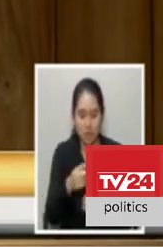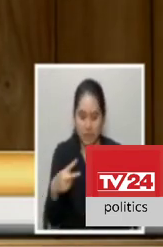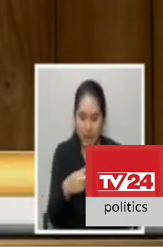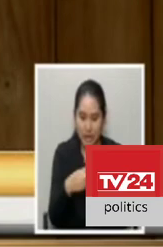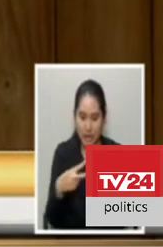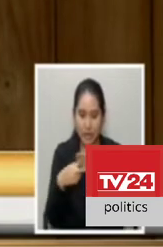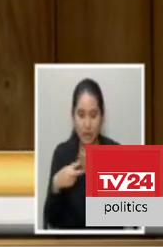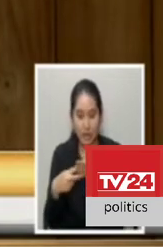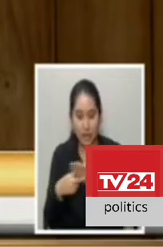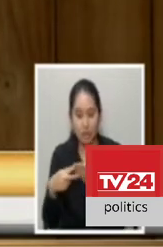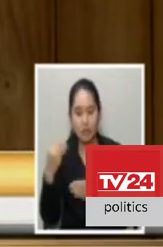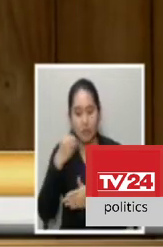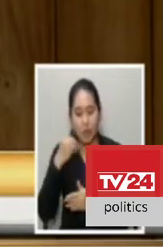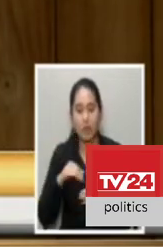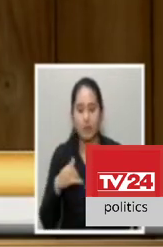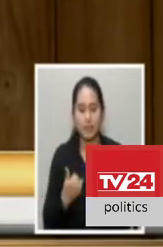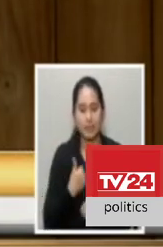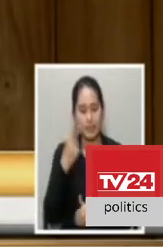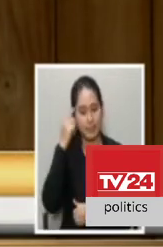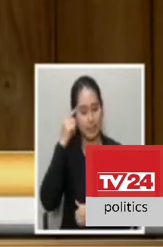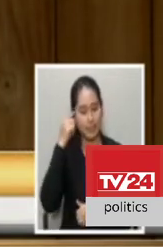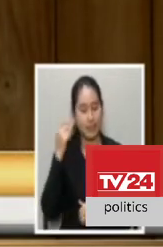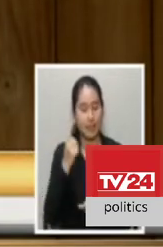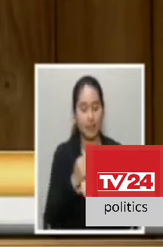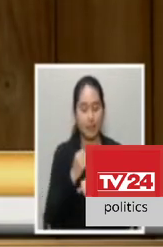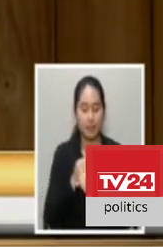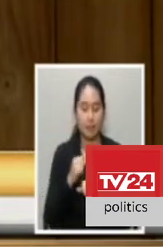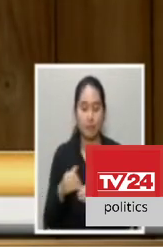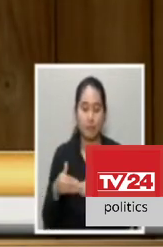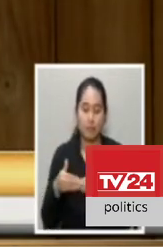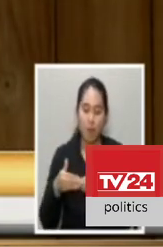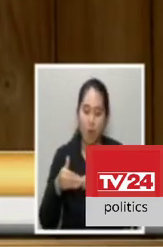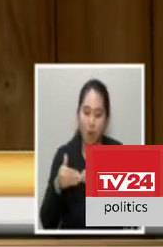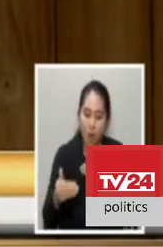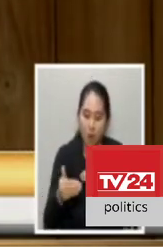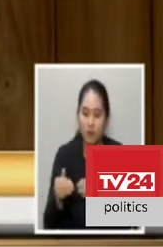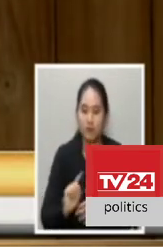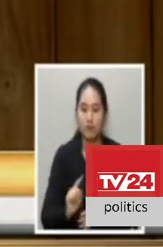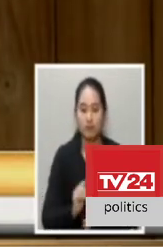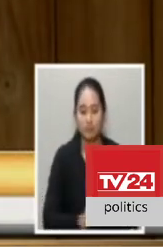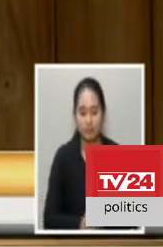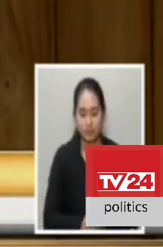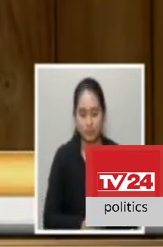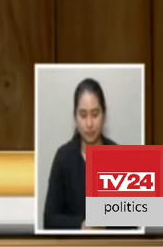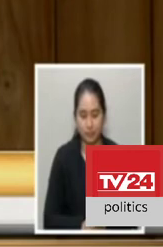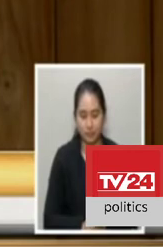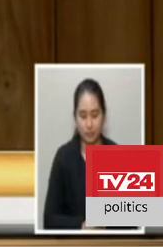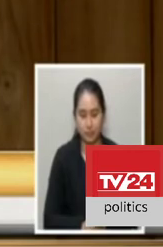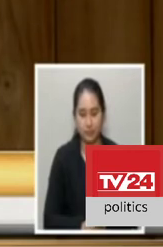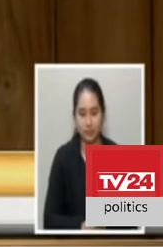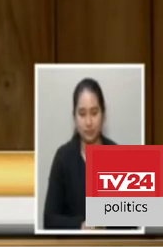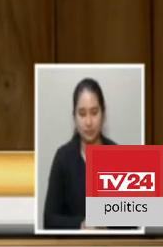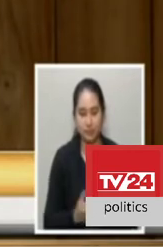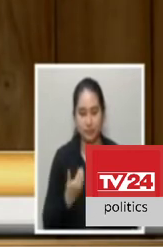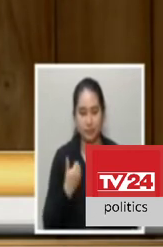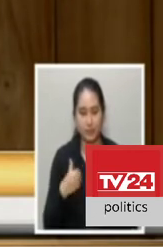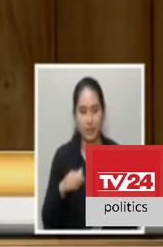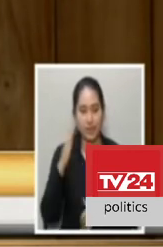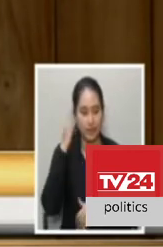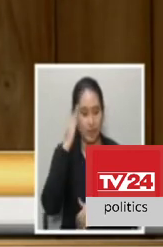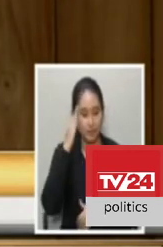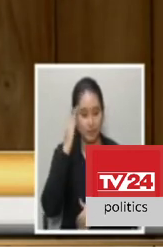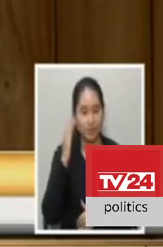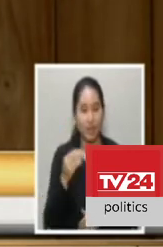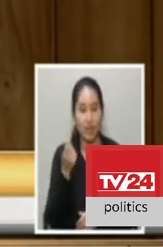ดูกันต่อไปว่าจะทำต่อไปได้แค่ไหนนะไอ้ตอคำว่าทำต่อไปได้แค่ไหนนะรับทราบว่ามีความเข้าใจร่วมกันว่